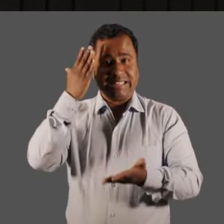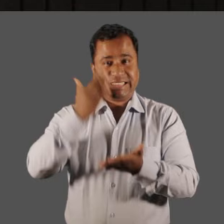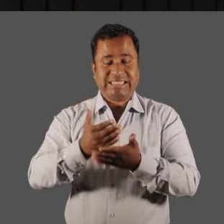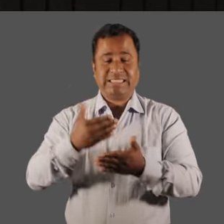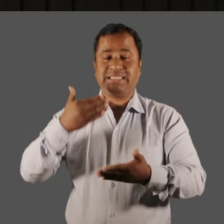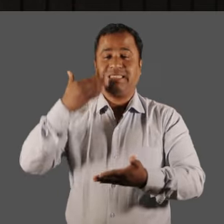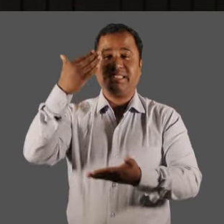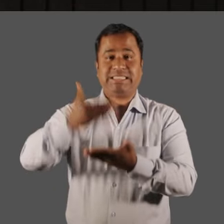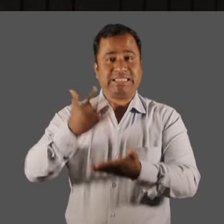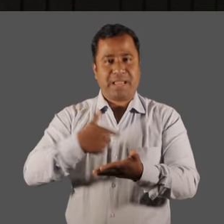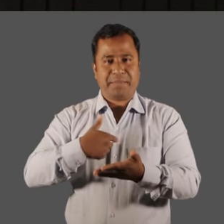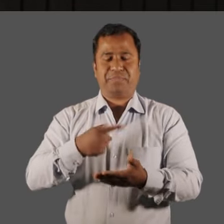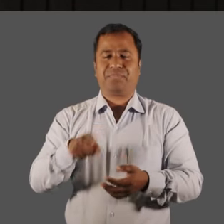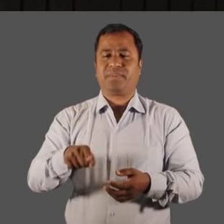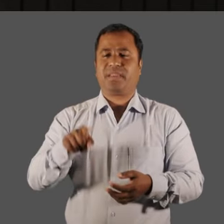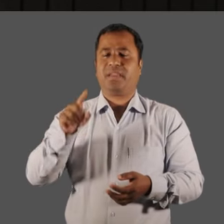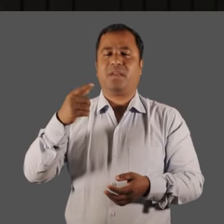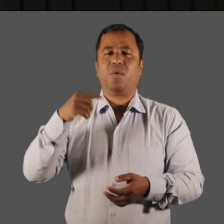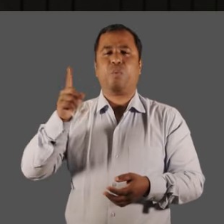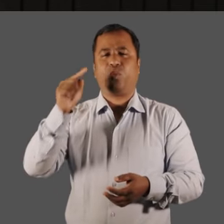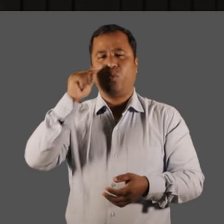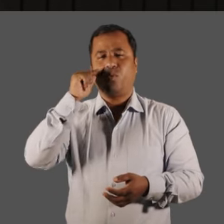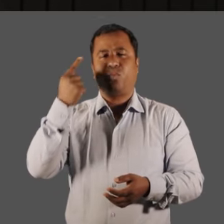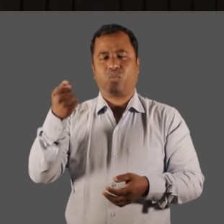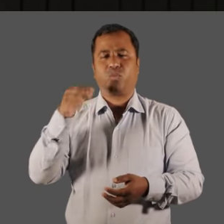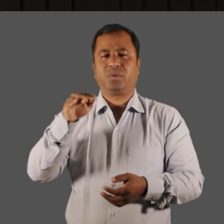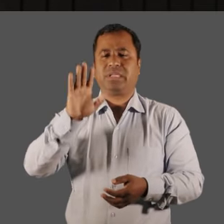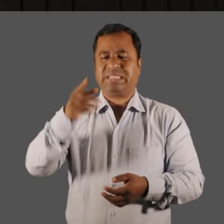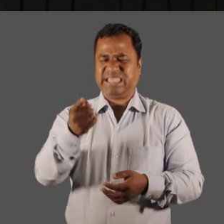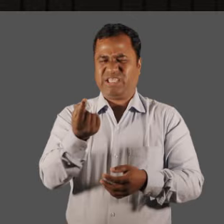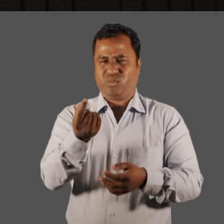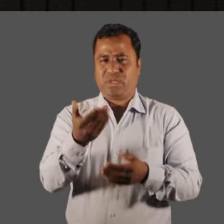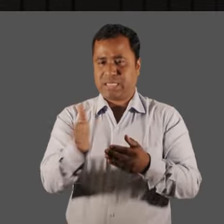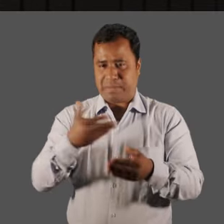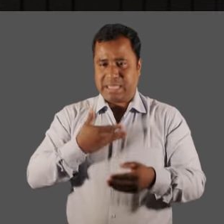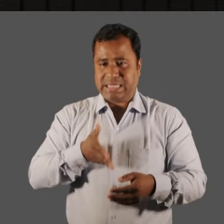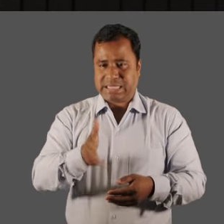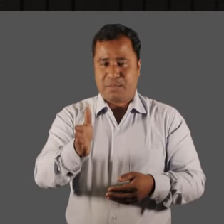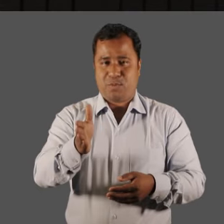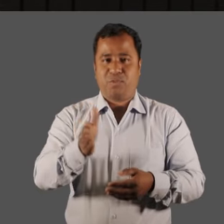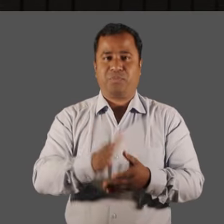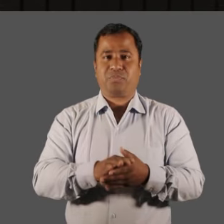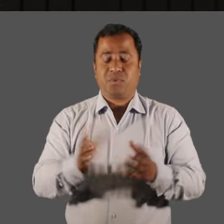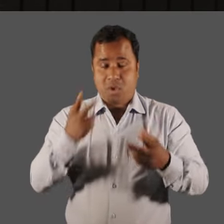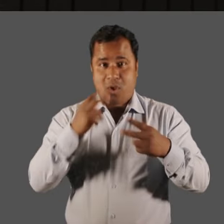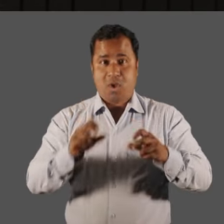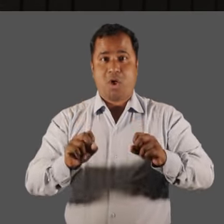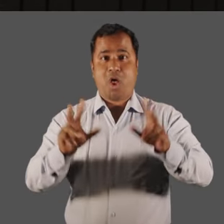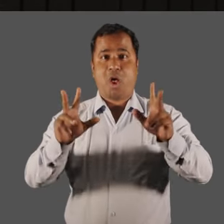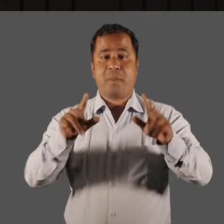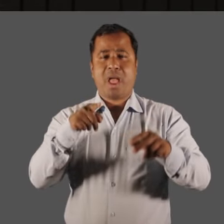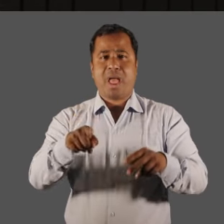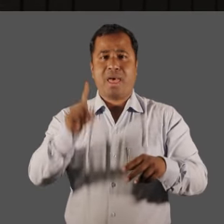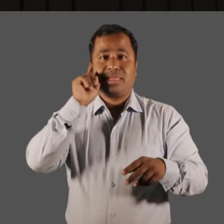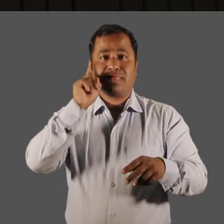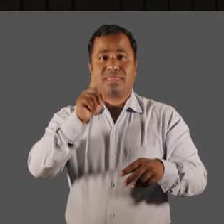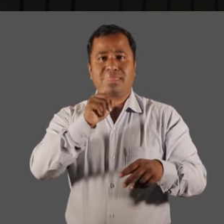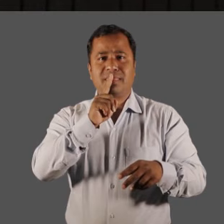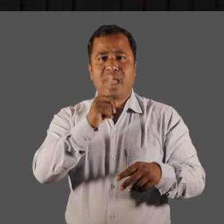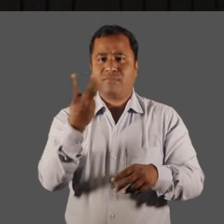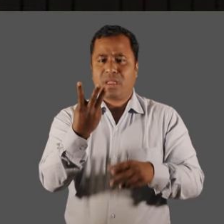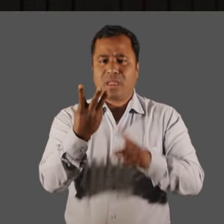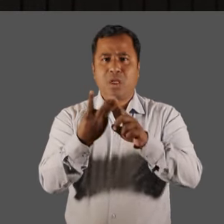সেই মুহূর্তে যিনি ভদ্রলোক বারবার বলছিলেন, তো তাকে আমি বলেছি যে আঙ্কেল একটু সাইড দেবেন, আমি নামবো। উনি তো জাস্ট অবাক যে, তুমি কথা বলতে